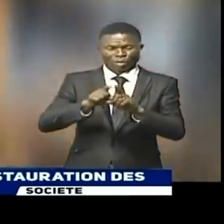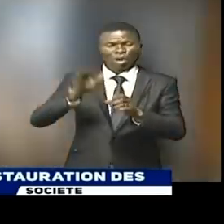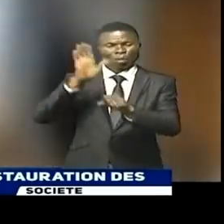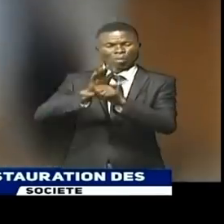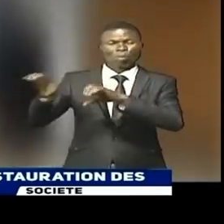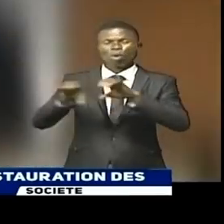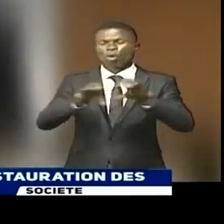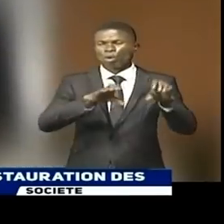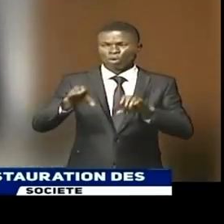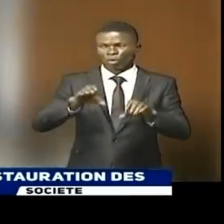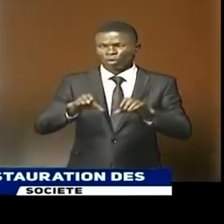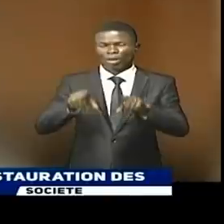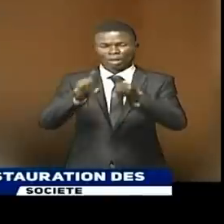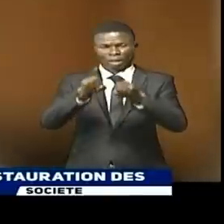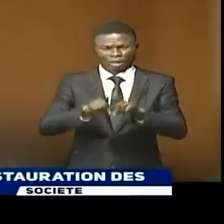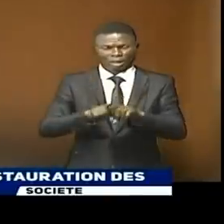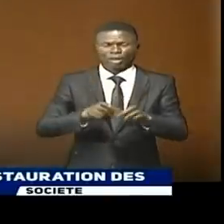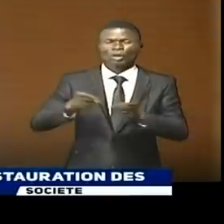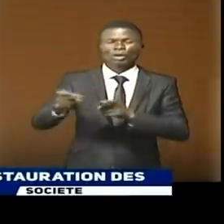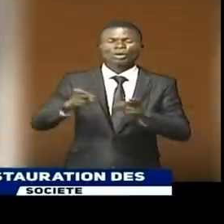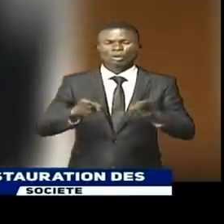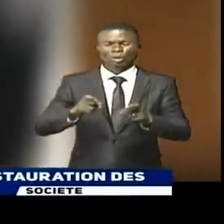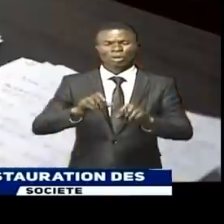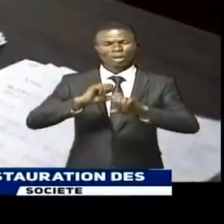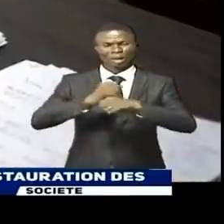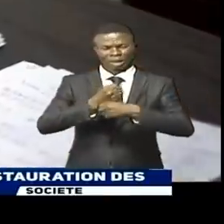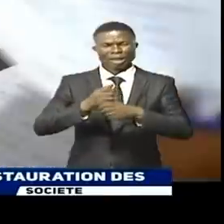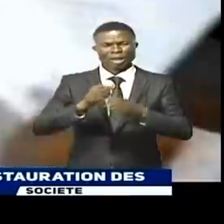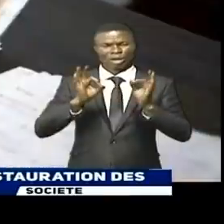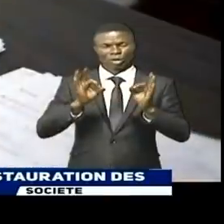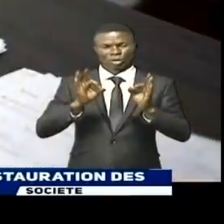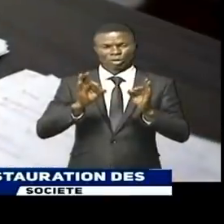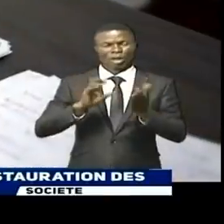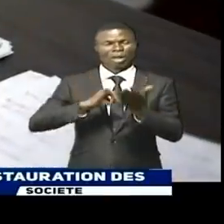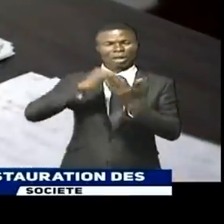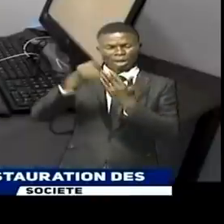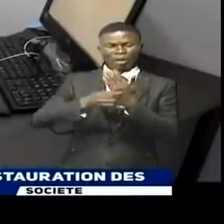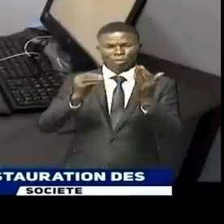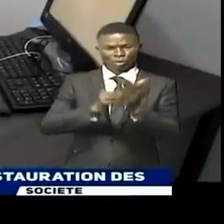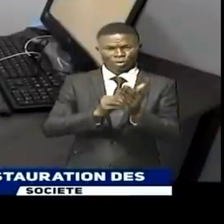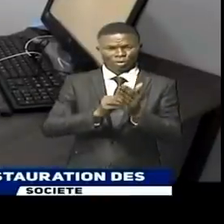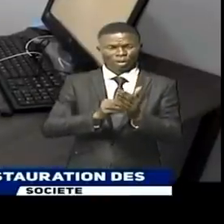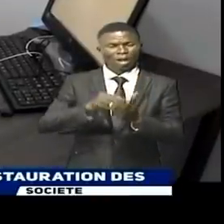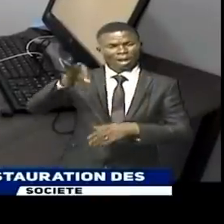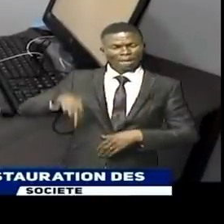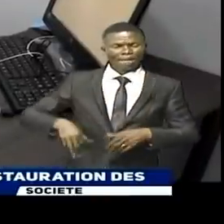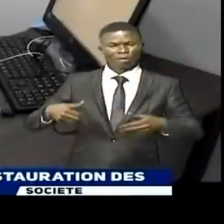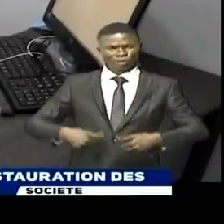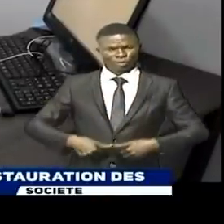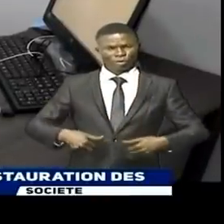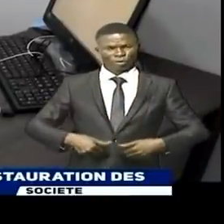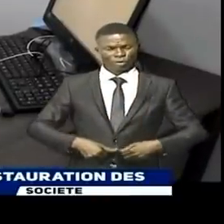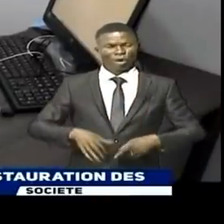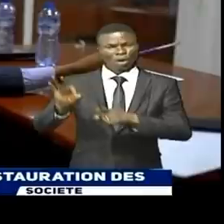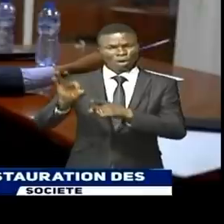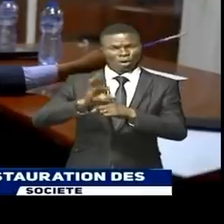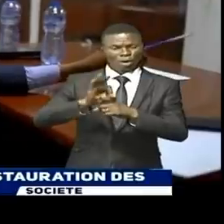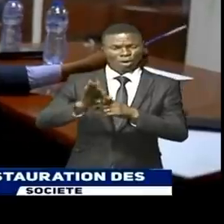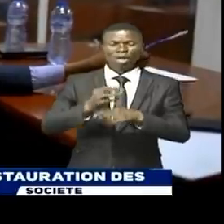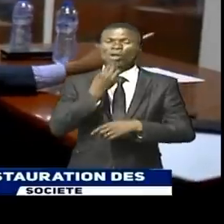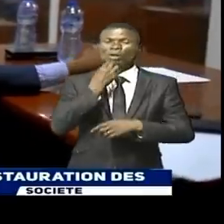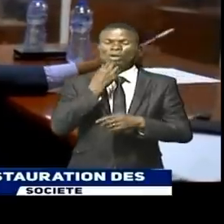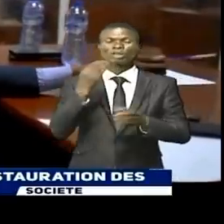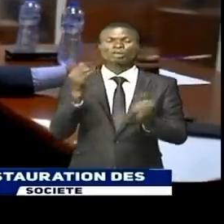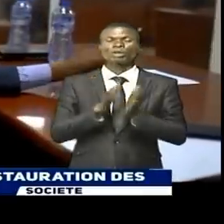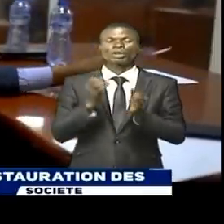naisseline et les managers de restauration un autre projet toujours au bénéfice des jeunes c'est la formation des inspecteurs de travail